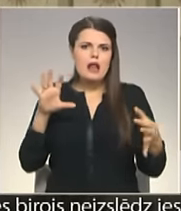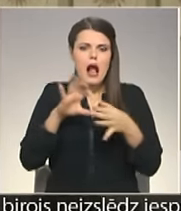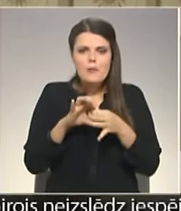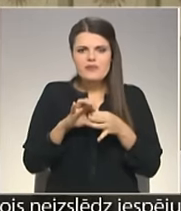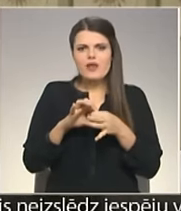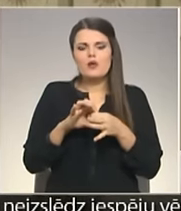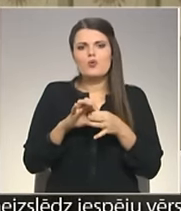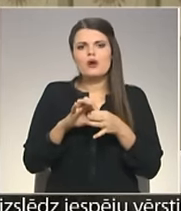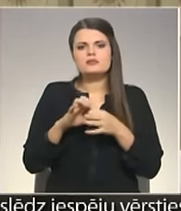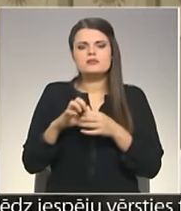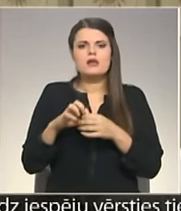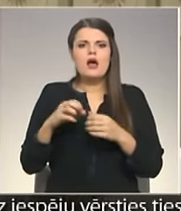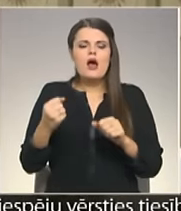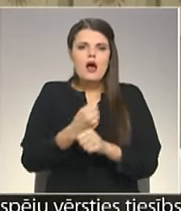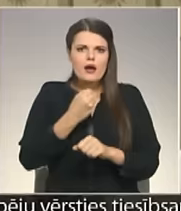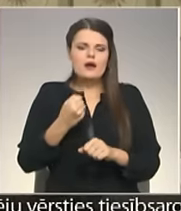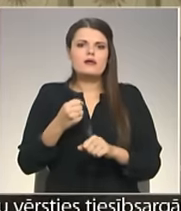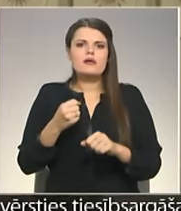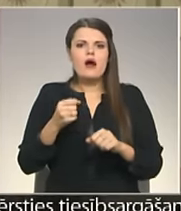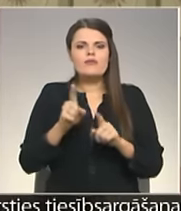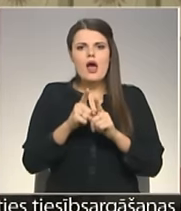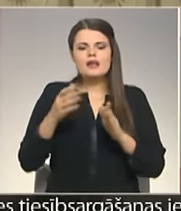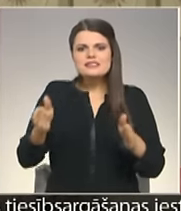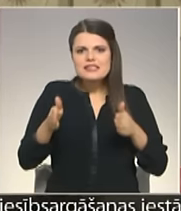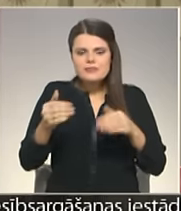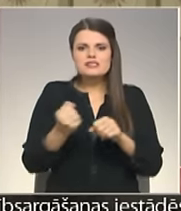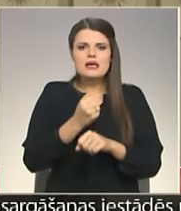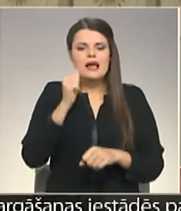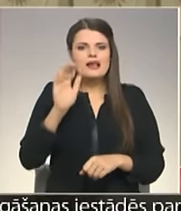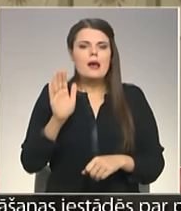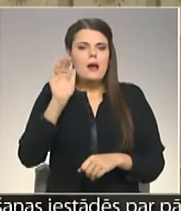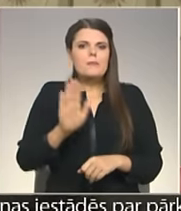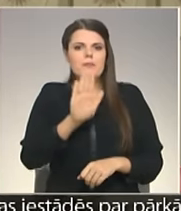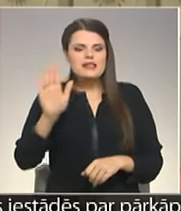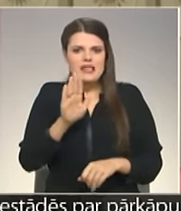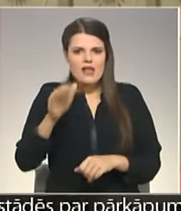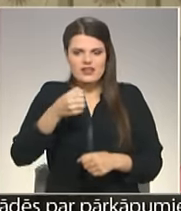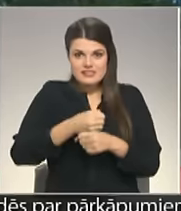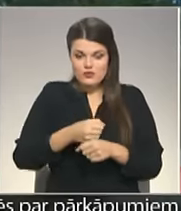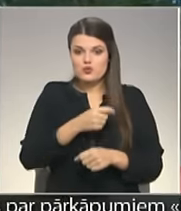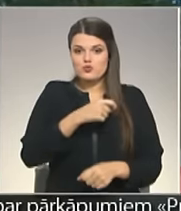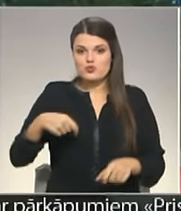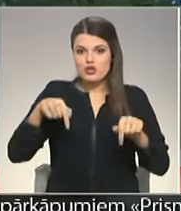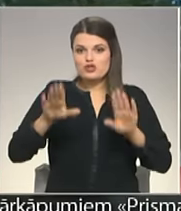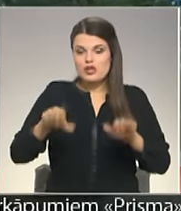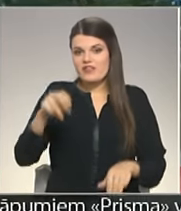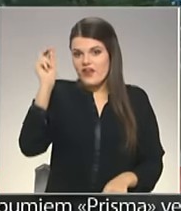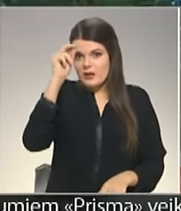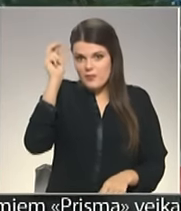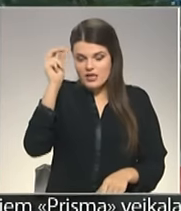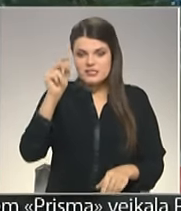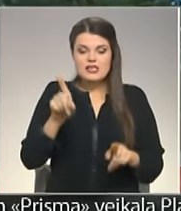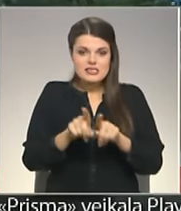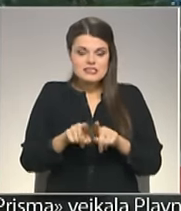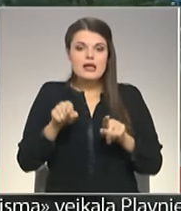šī ambulatorā, gan klīniskā sadaļa, un ka studenti pat varētu iziet arī daļu no savu apmācību ciklu. Pacientu plūsma Daugavpils